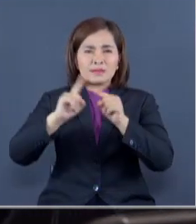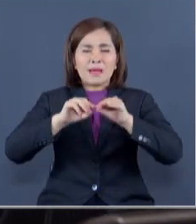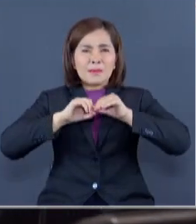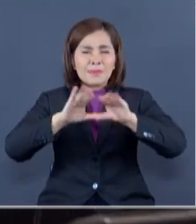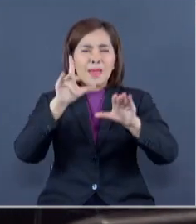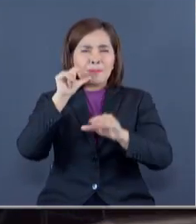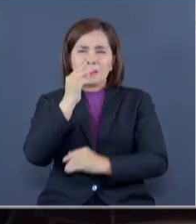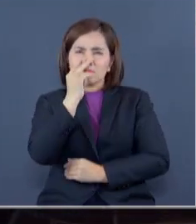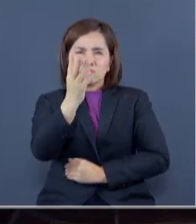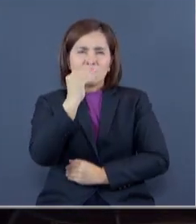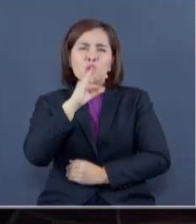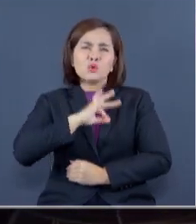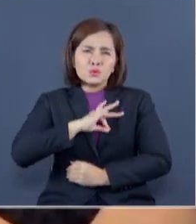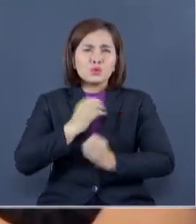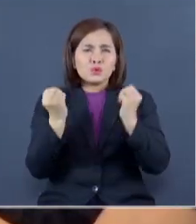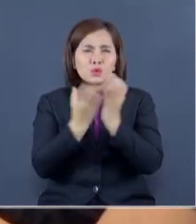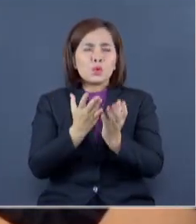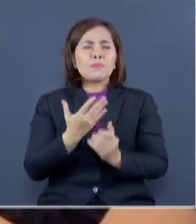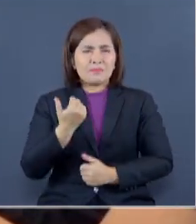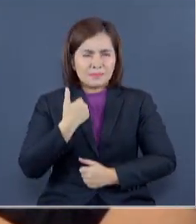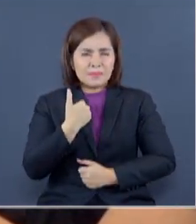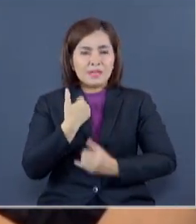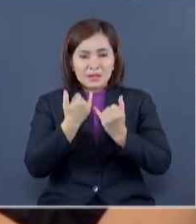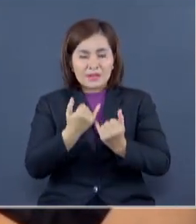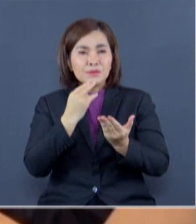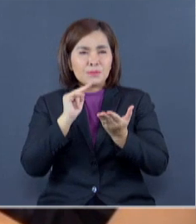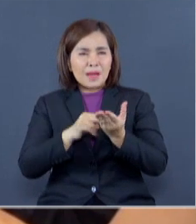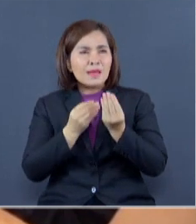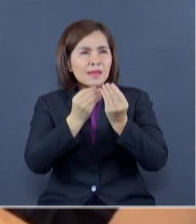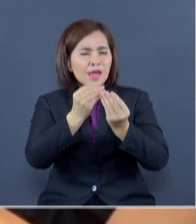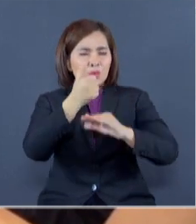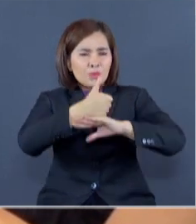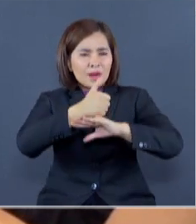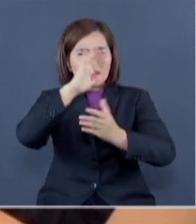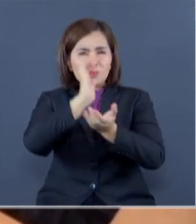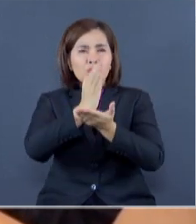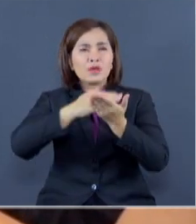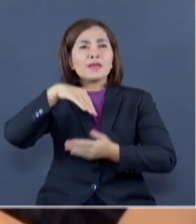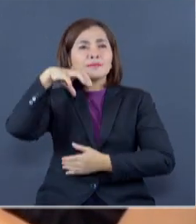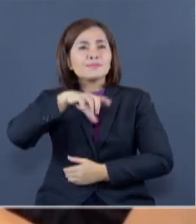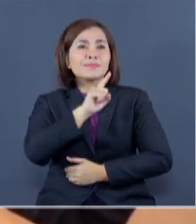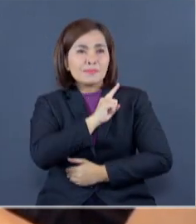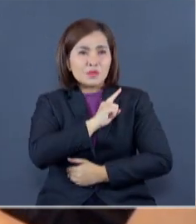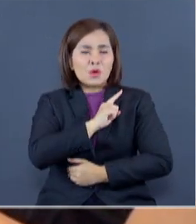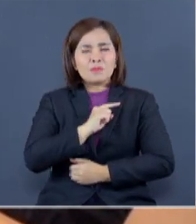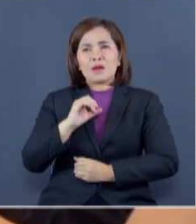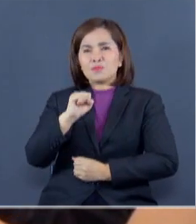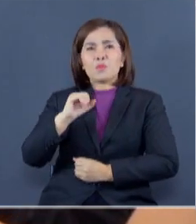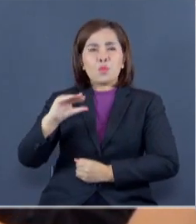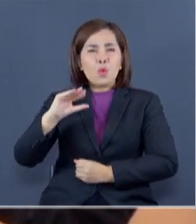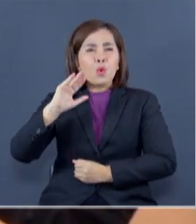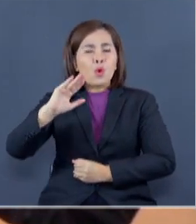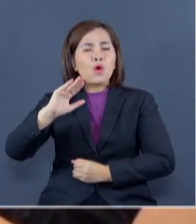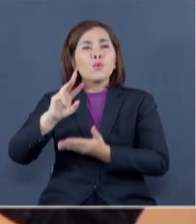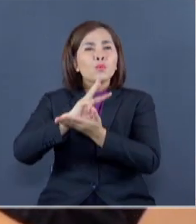แม่มากวันนี้แม่ก็มายื่นหนังสือถึงผู้กำกับสน.ทุ่งมหาเมฆพร้อมกับตัวแทนสโมสรนักศึกษาอุเทนถวายเพื่อที่จะ